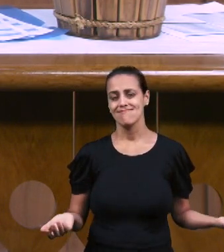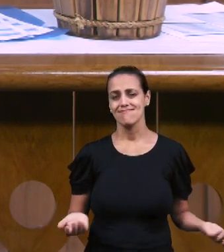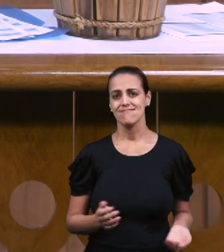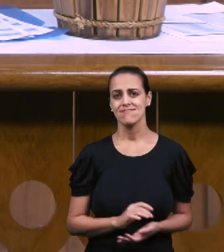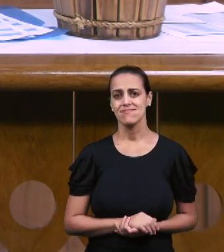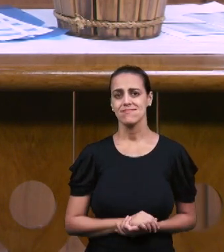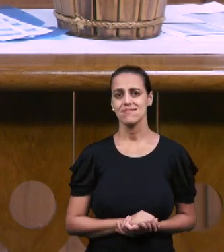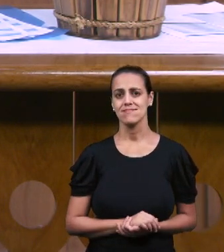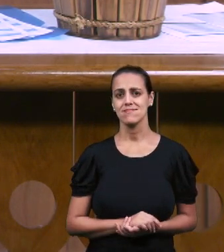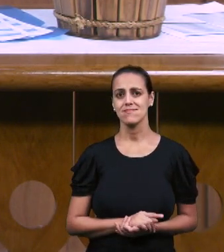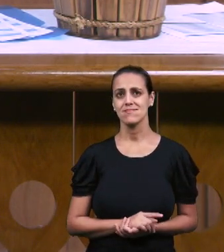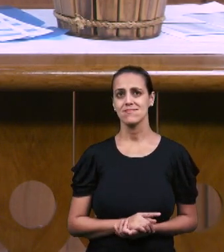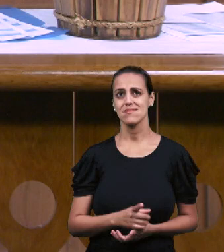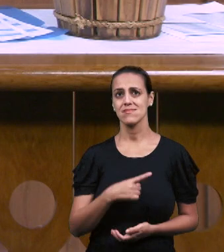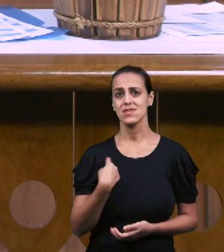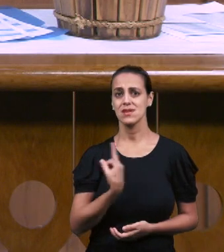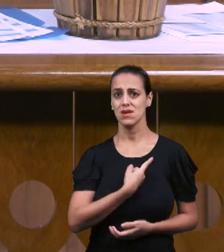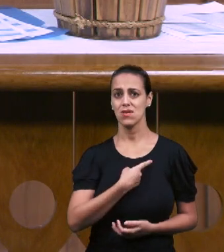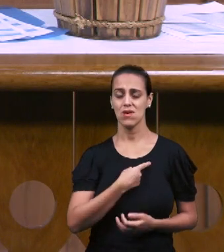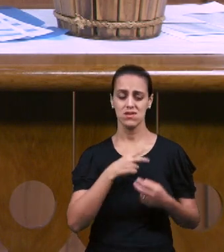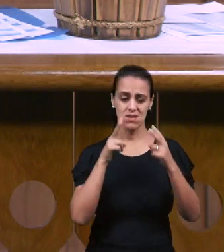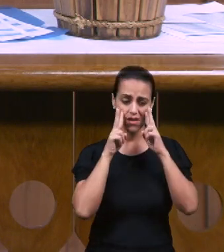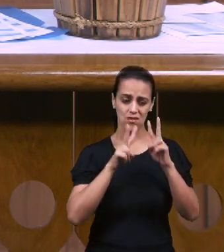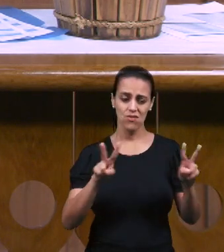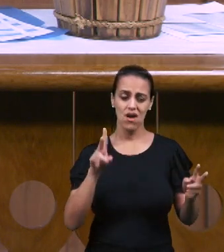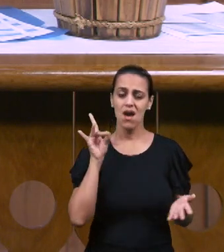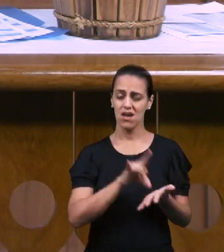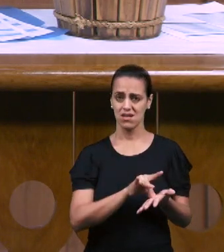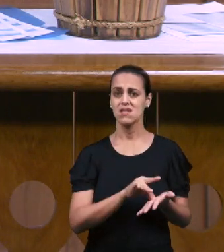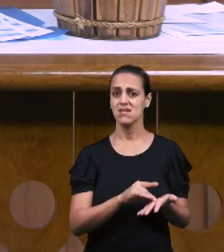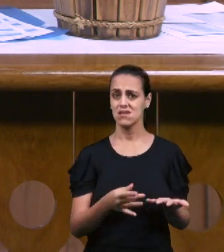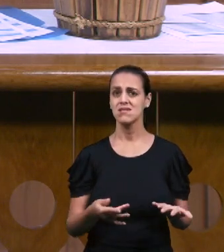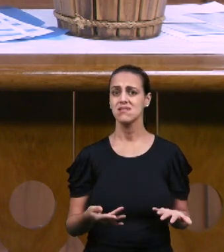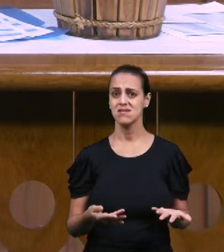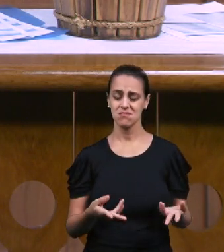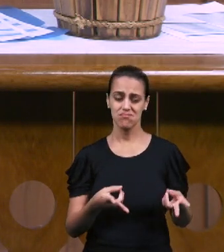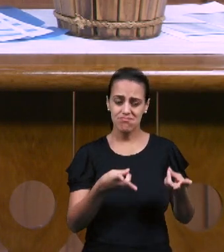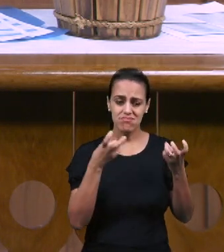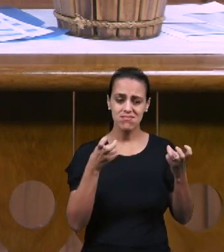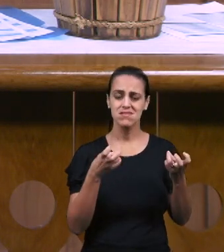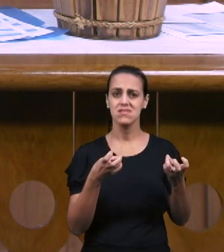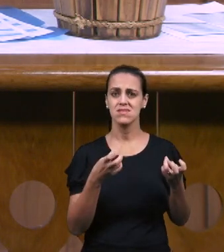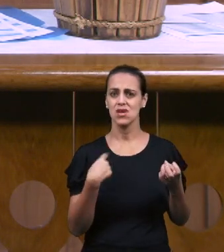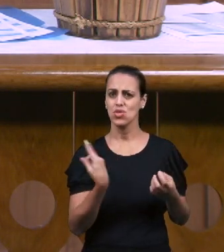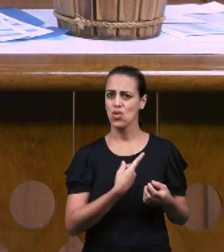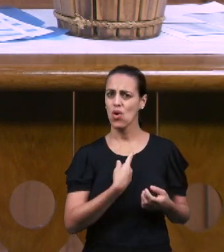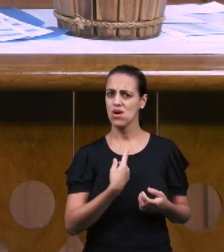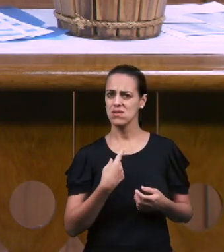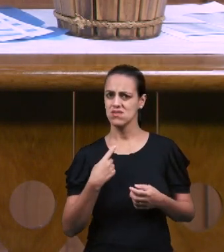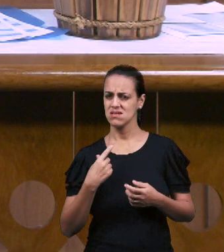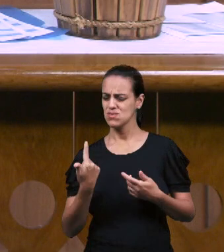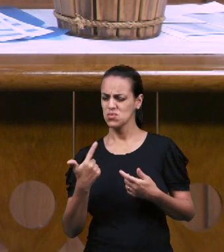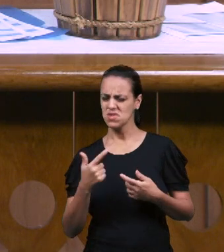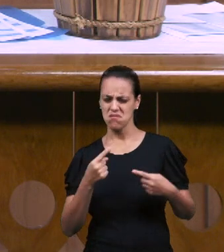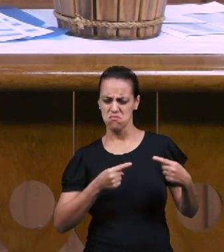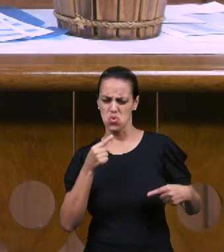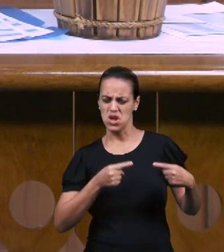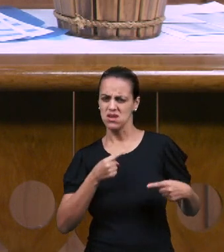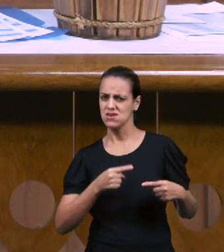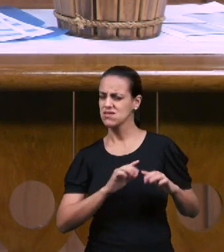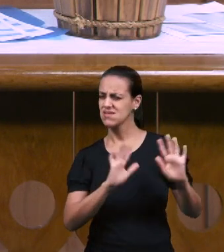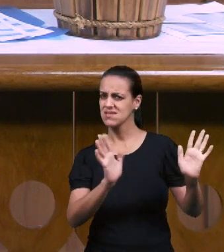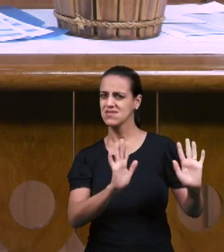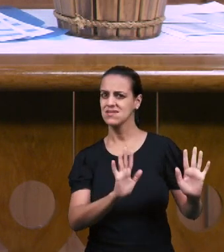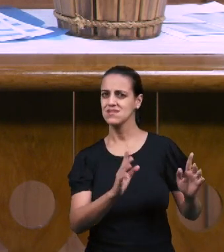nous sommes devant une grande réalité. Nous n'avons pas l'aspect politique, mais nous devons savoir ce que nous sommes en